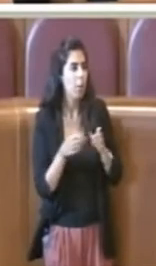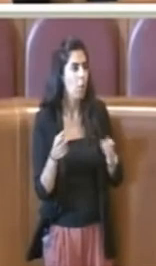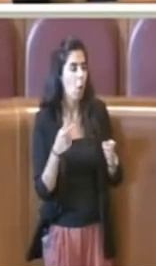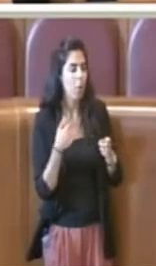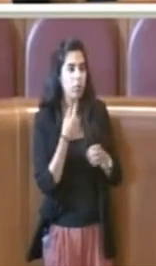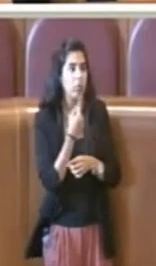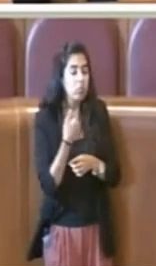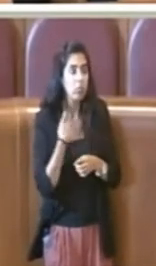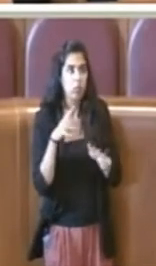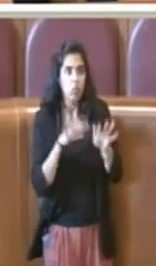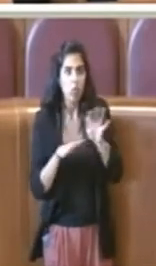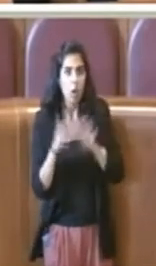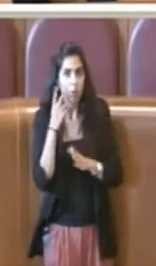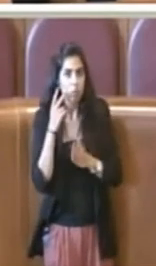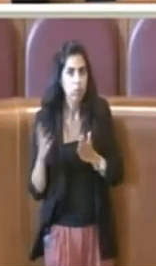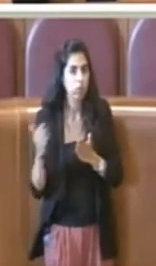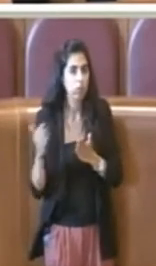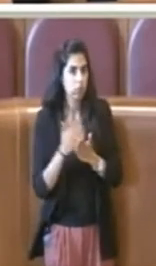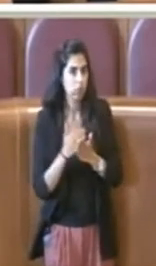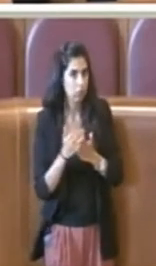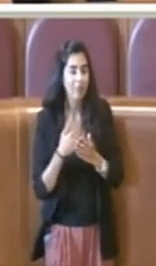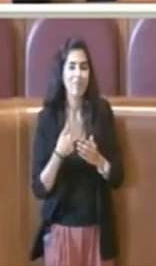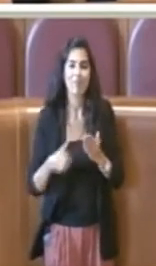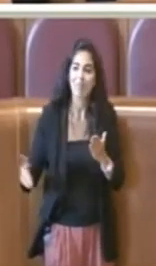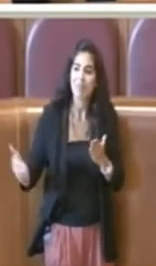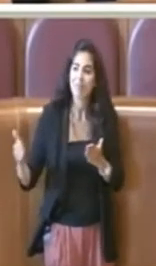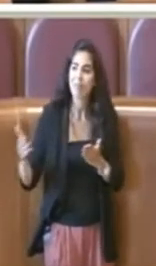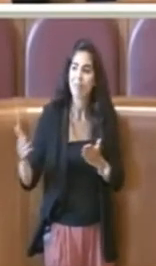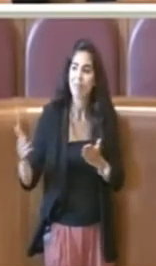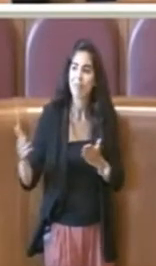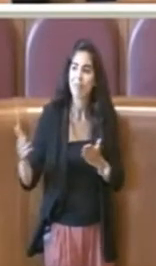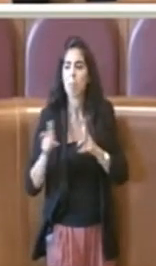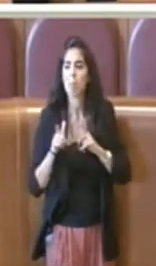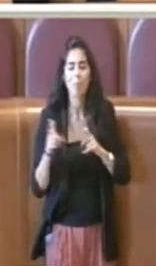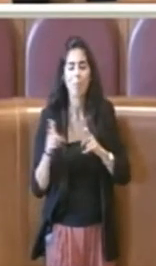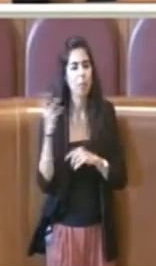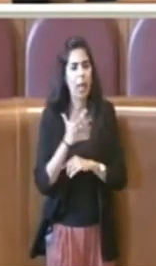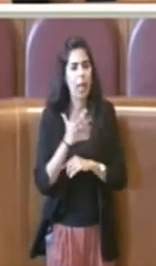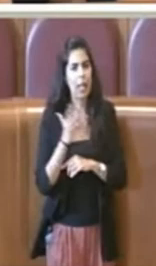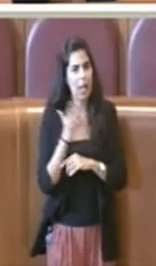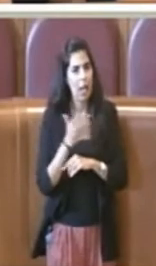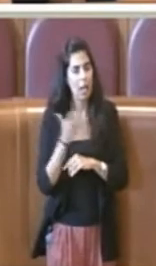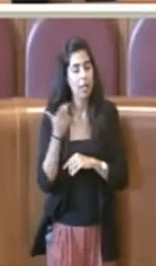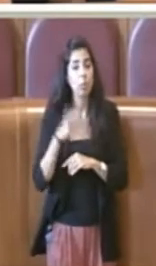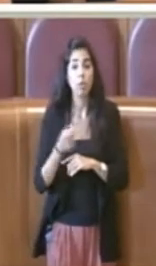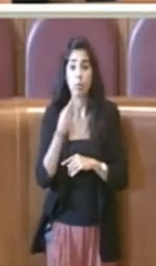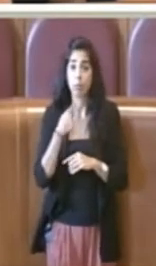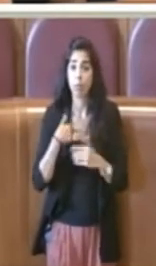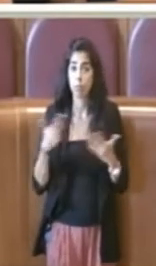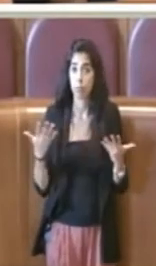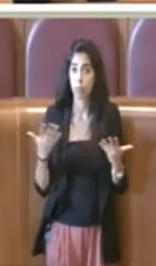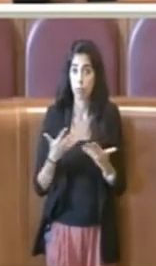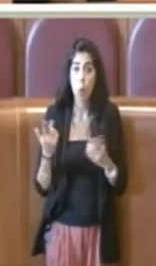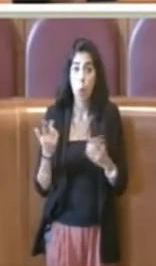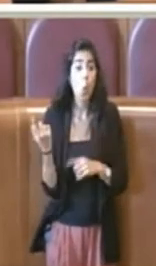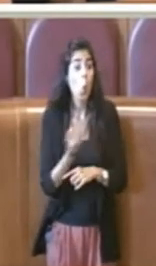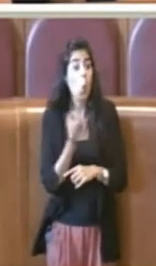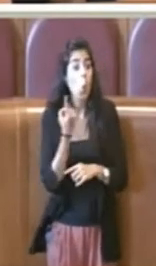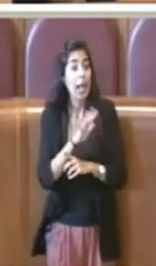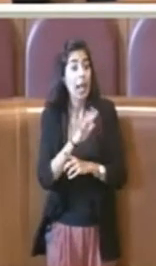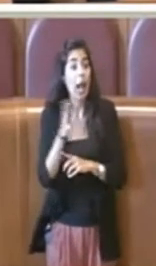vedo, ebbi delle informazioni errate perché mi fu detto che l'unica alternativa